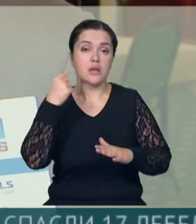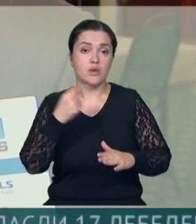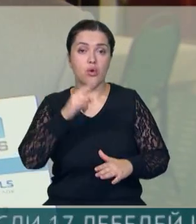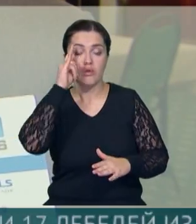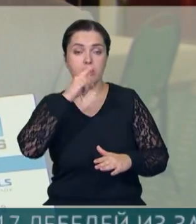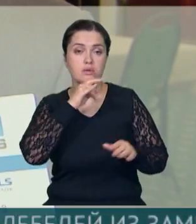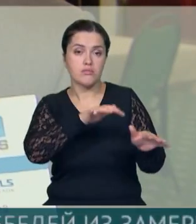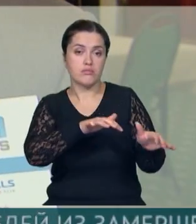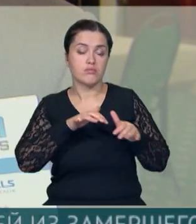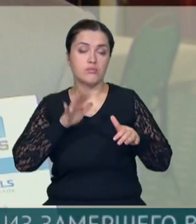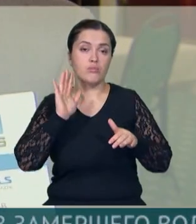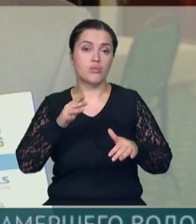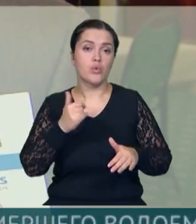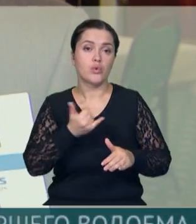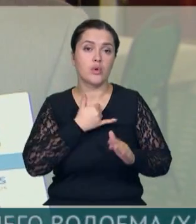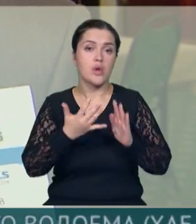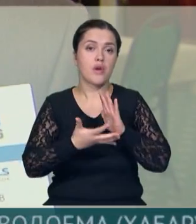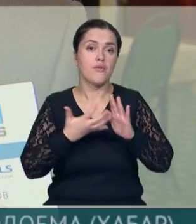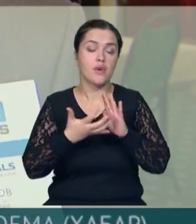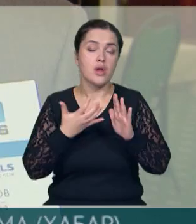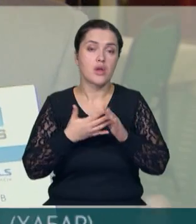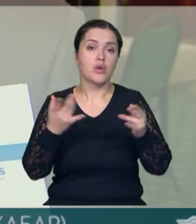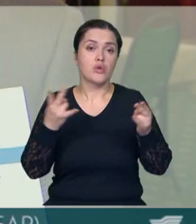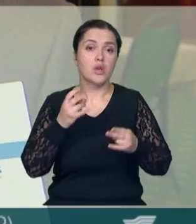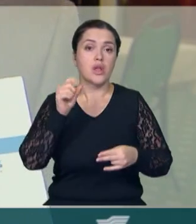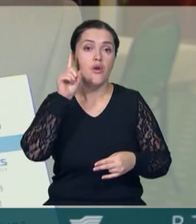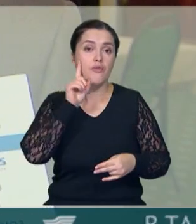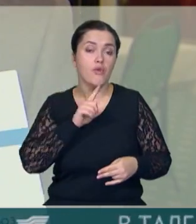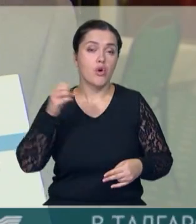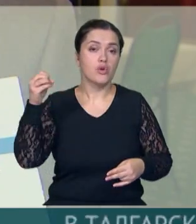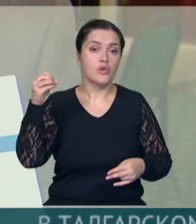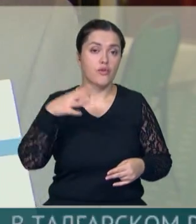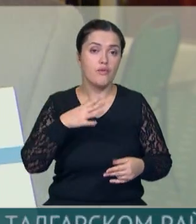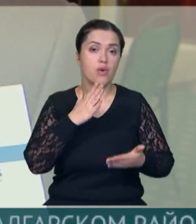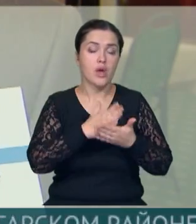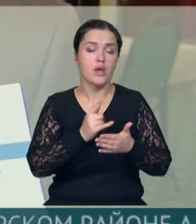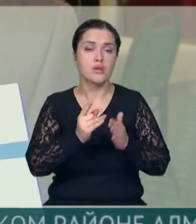все равно есть определенный как бы запрос на вкусные солнечные овощи и фрукты из Казахстана.